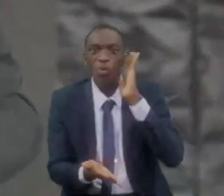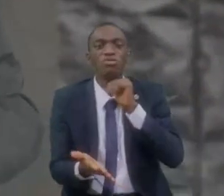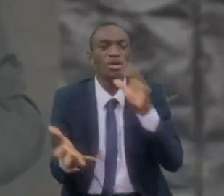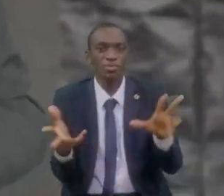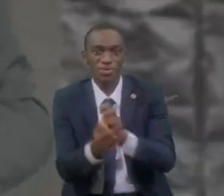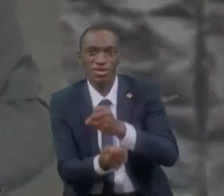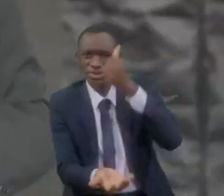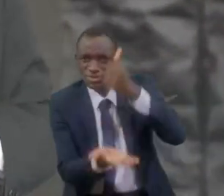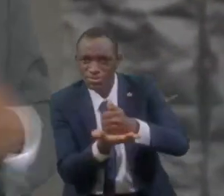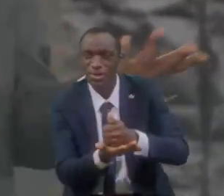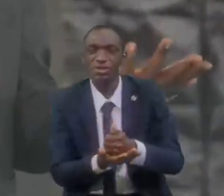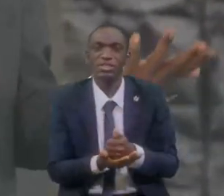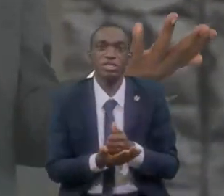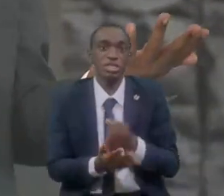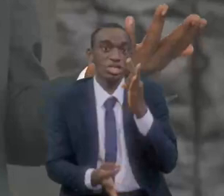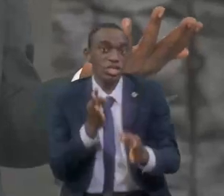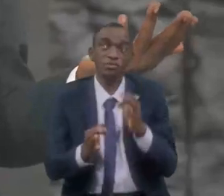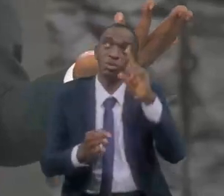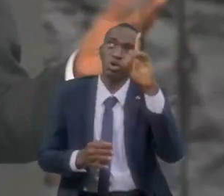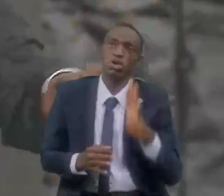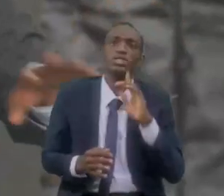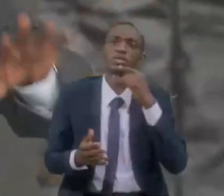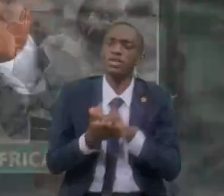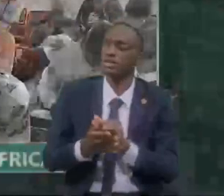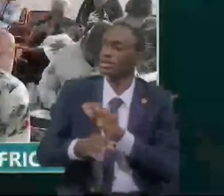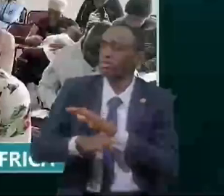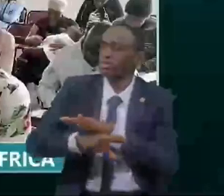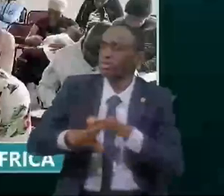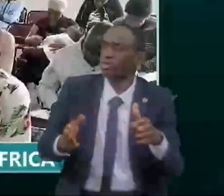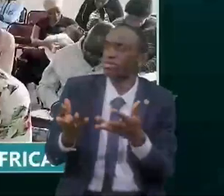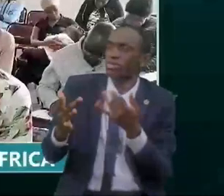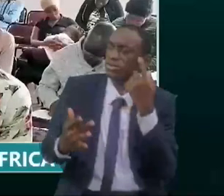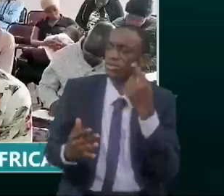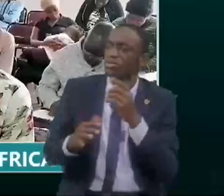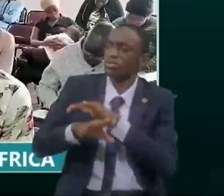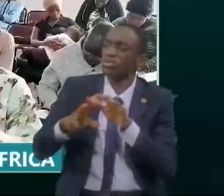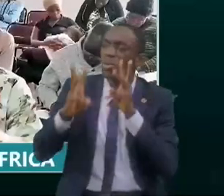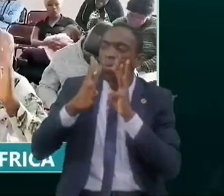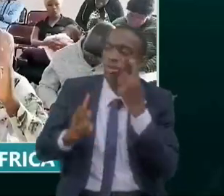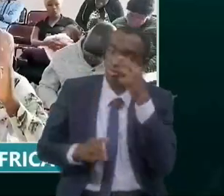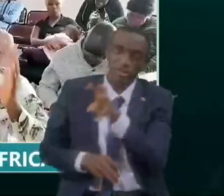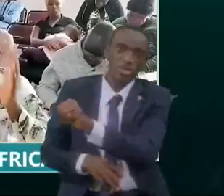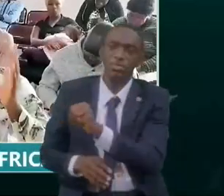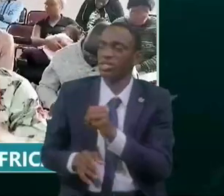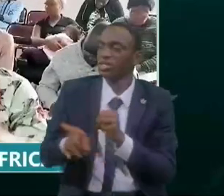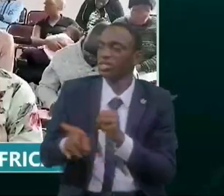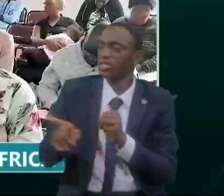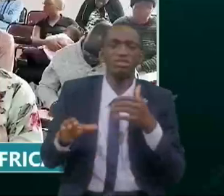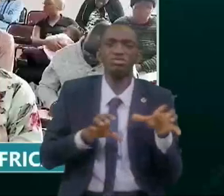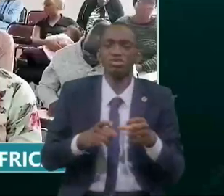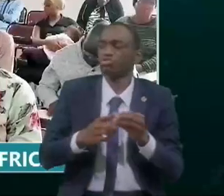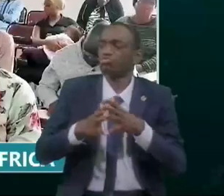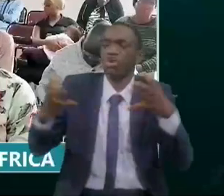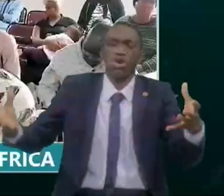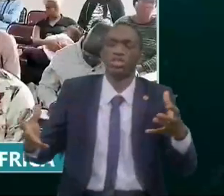Parce que si Dieu avait dit, il n'y a pas de moyen pour eux, ils ont trop fait. Ils